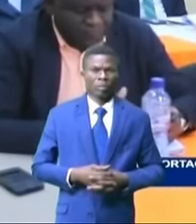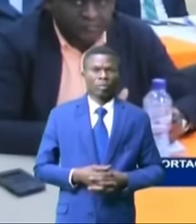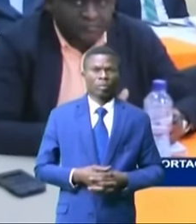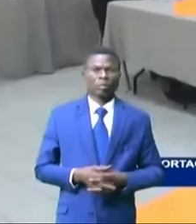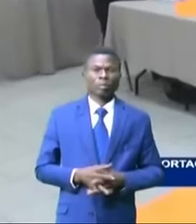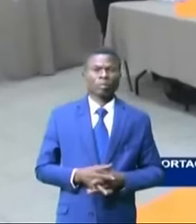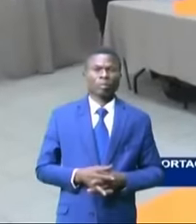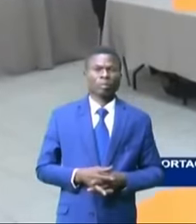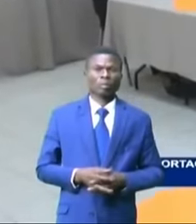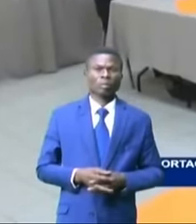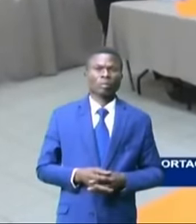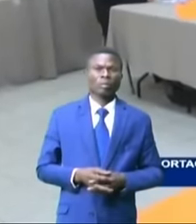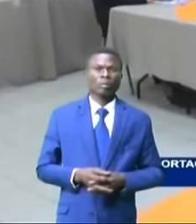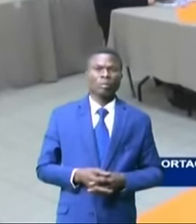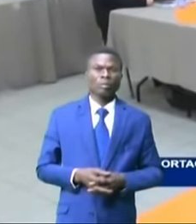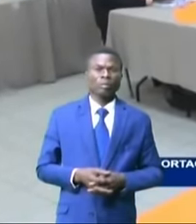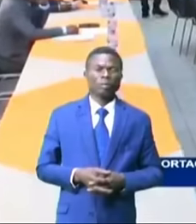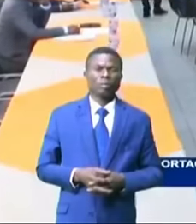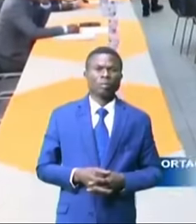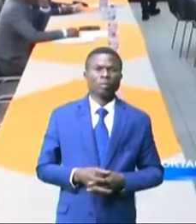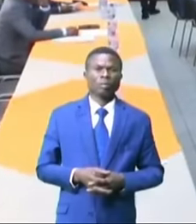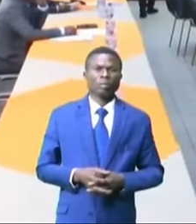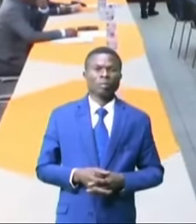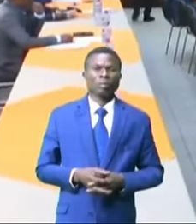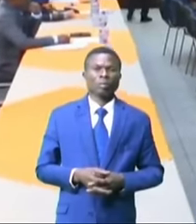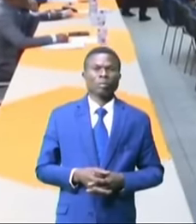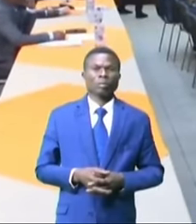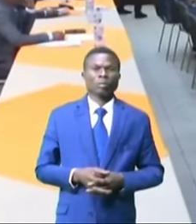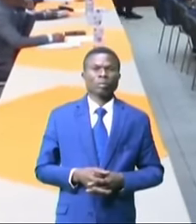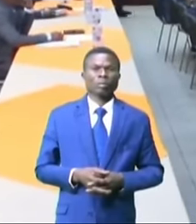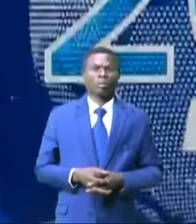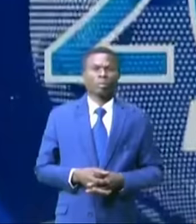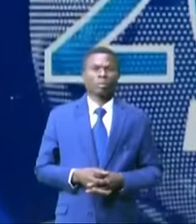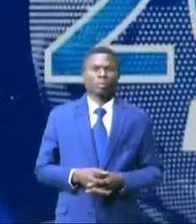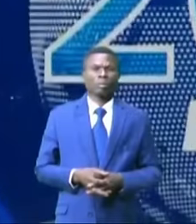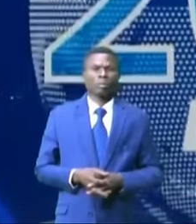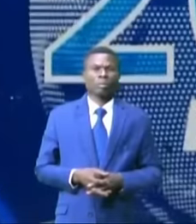personne humaine et des pires formes de travail des enfants.